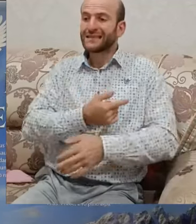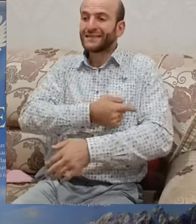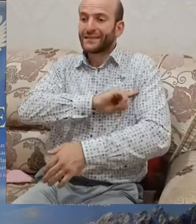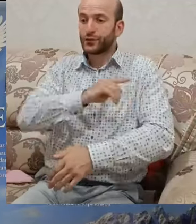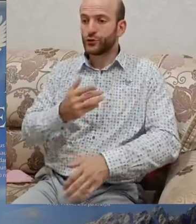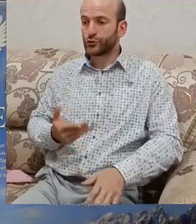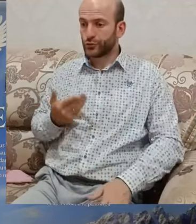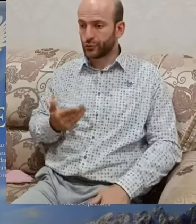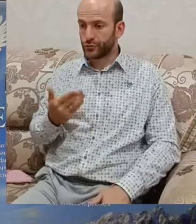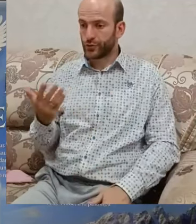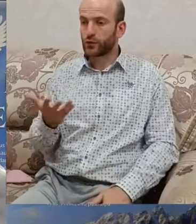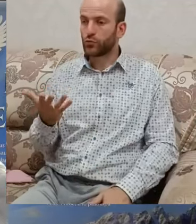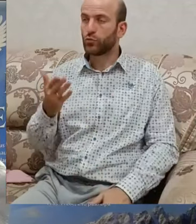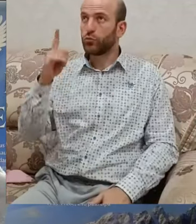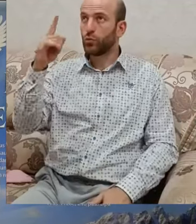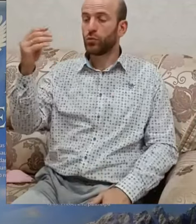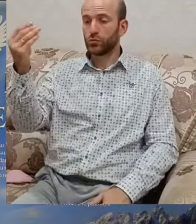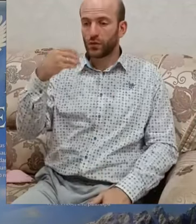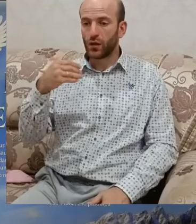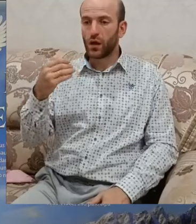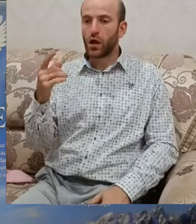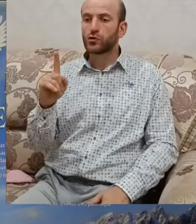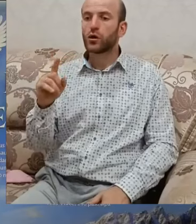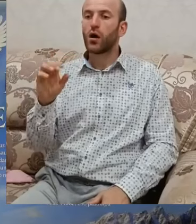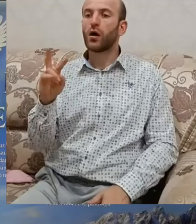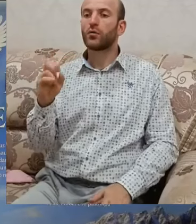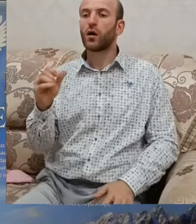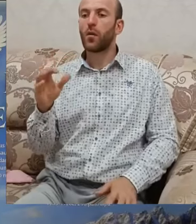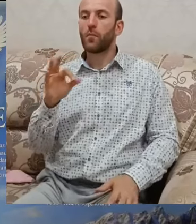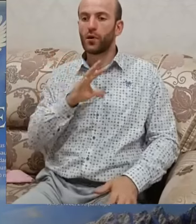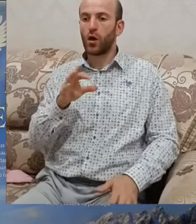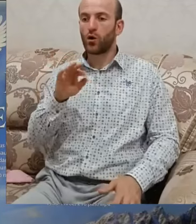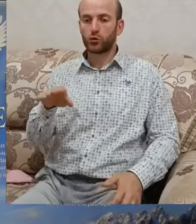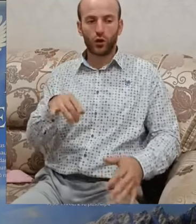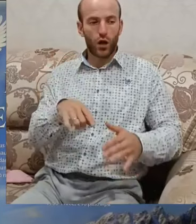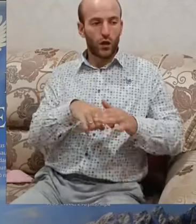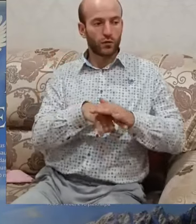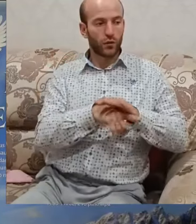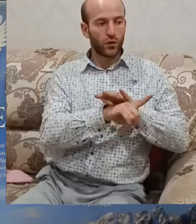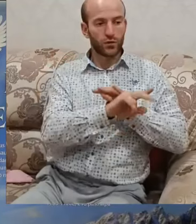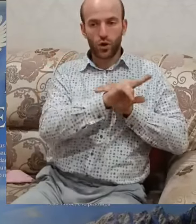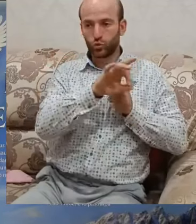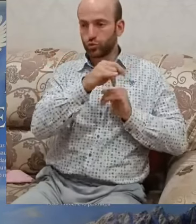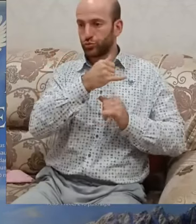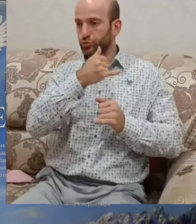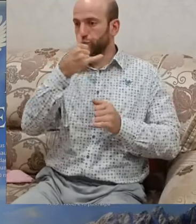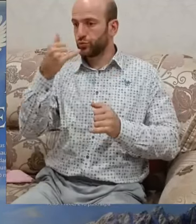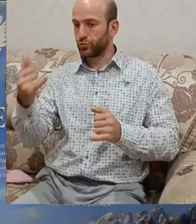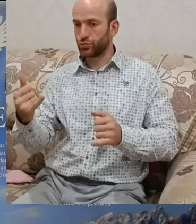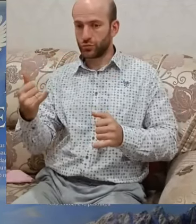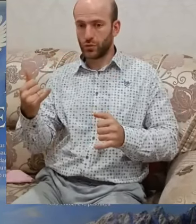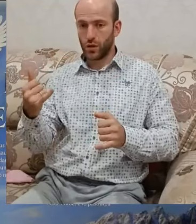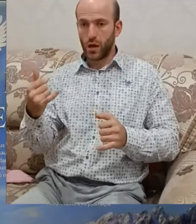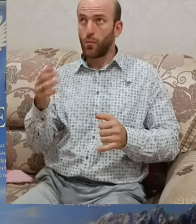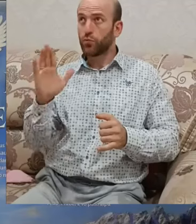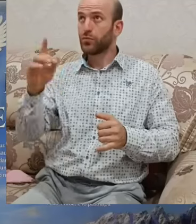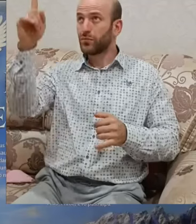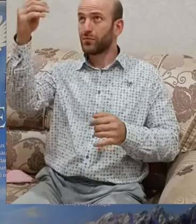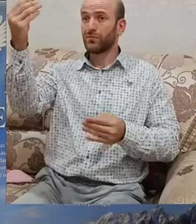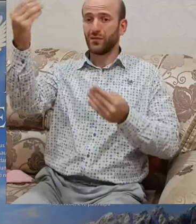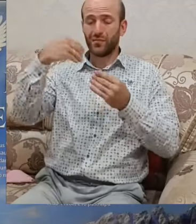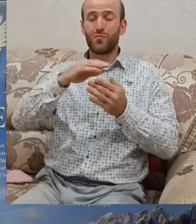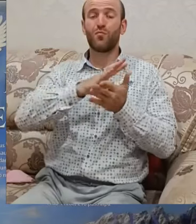шла через это стебель, ir ta jėga dabar subrandina grūdą. И эта сила теперь сделает зрелым это ir зерно. Ir tai turi būti taip pačiai,